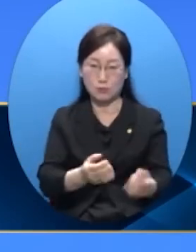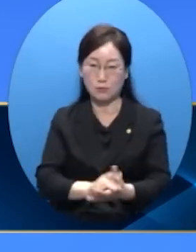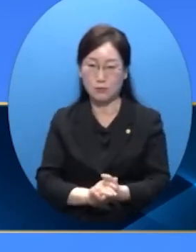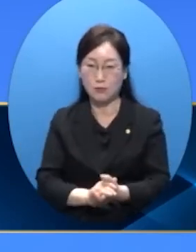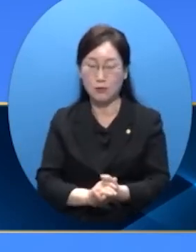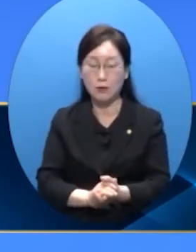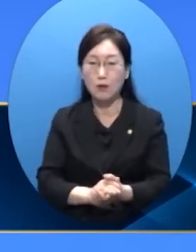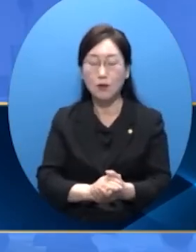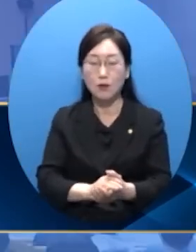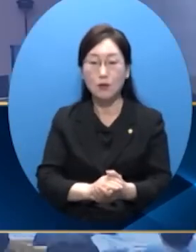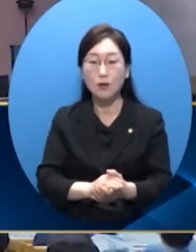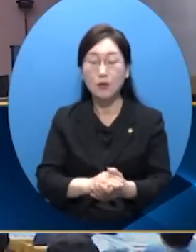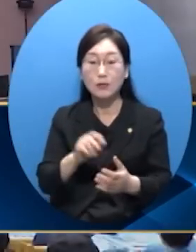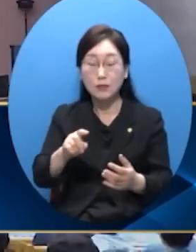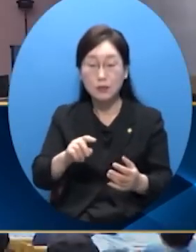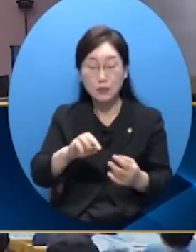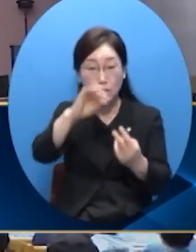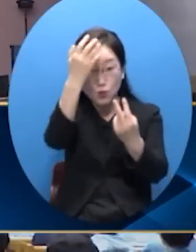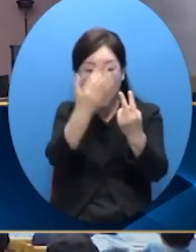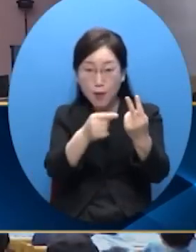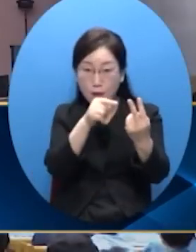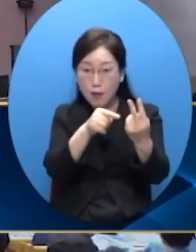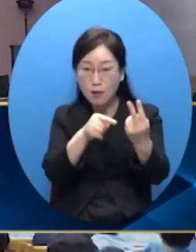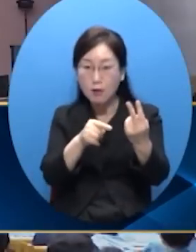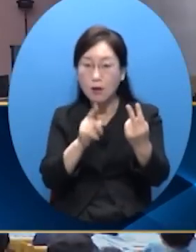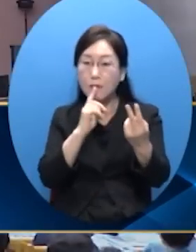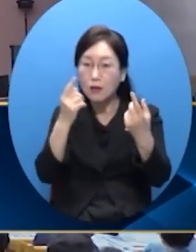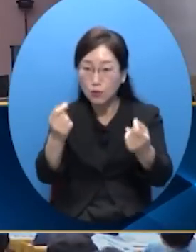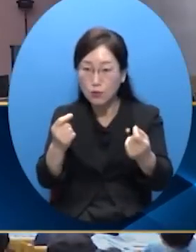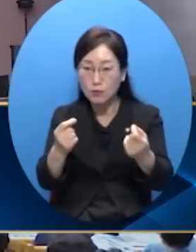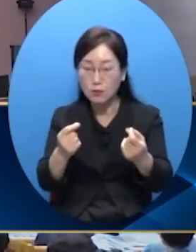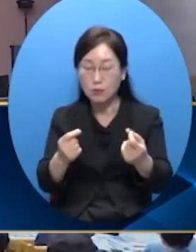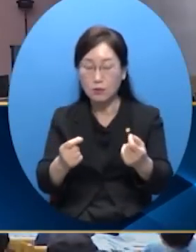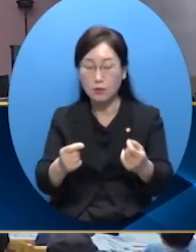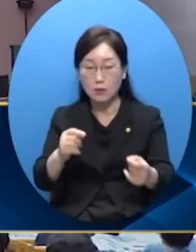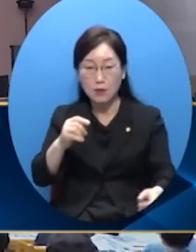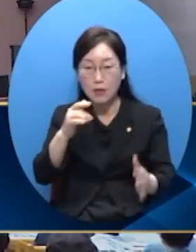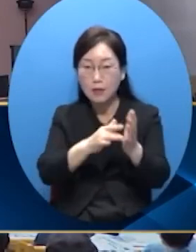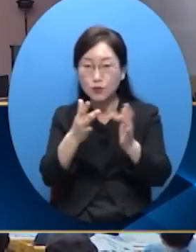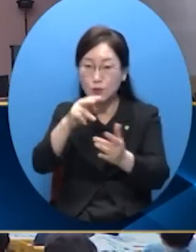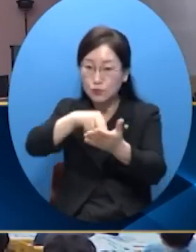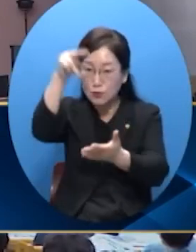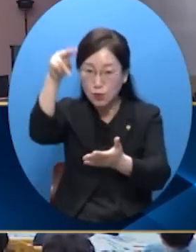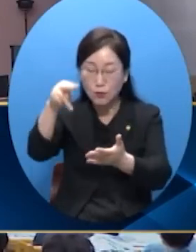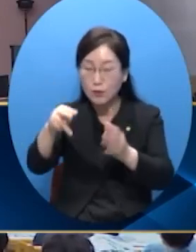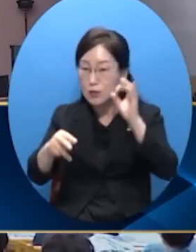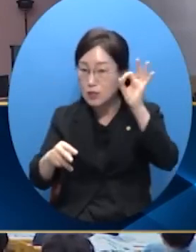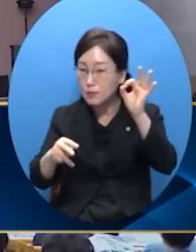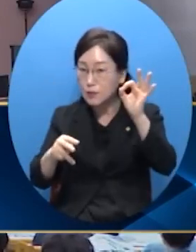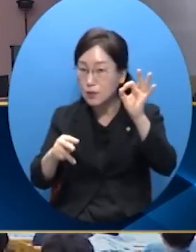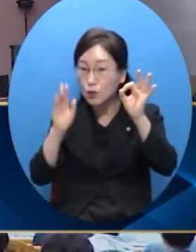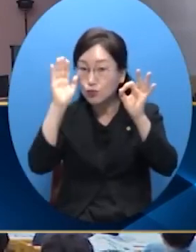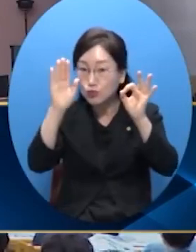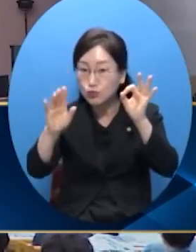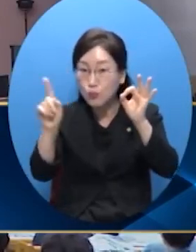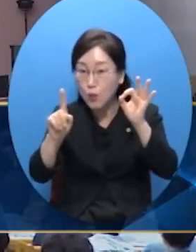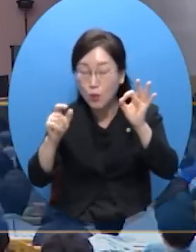요엘 예언자의 예언이 예수님 승천으로 열흘째 되는 날 오순절날 성령